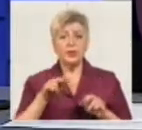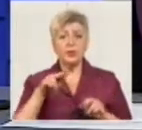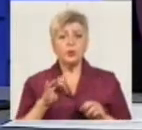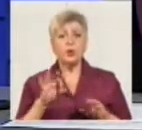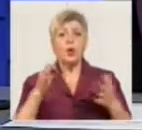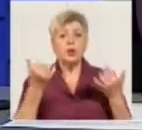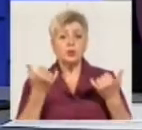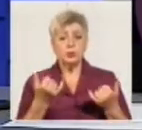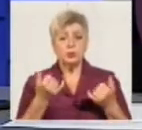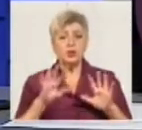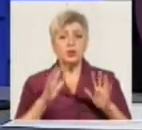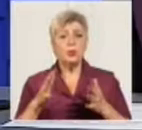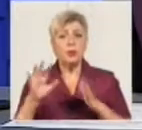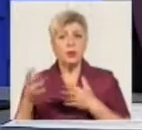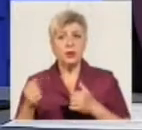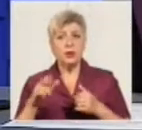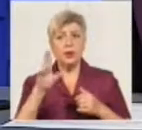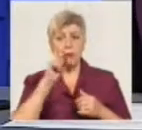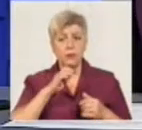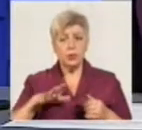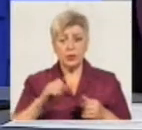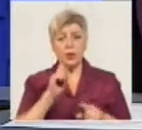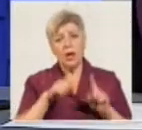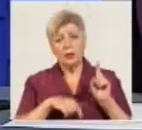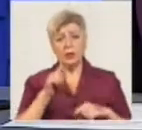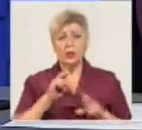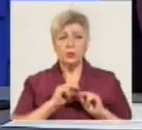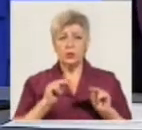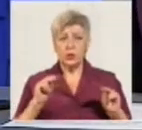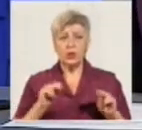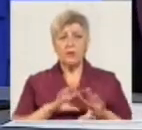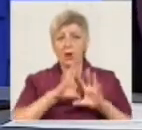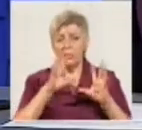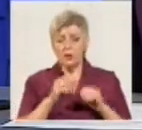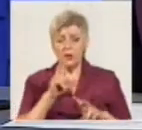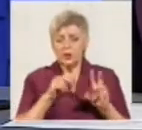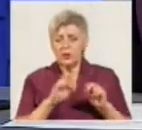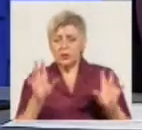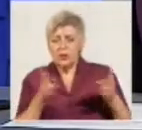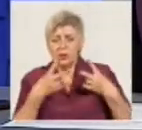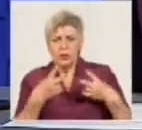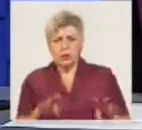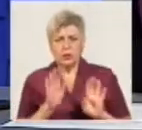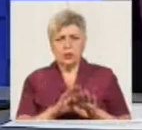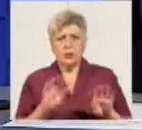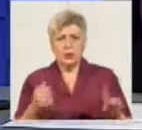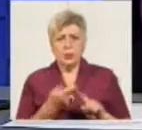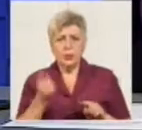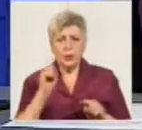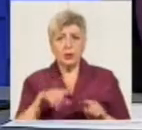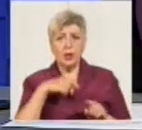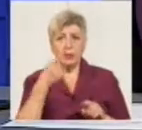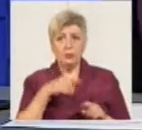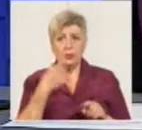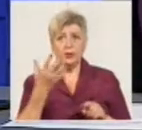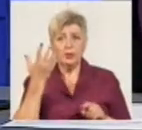Україні. Деякі вчителі взагалі вважають непотрібним про це говорити і не згадуються про це. Коли відкриваються дошки,